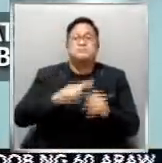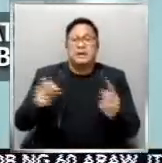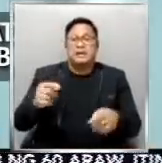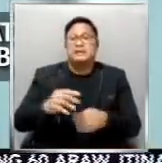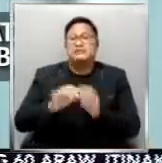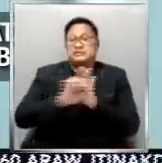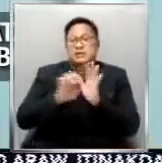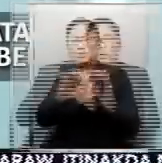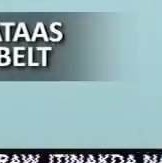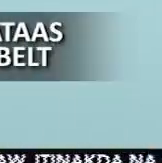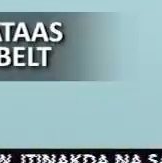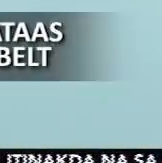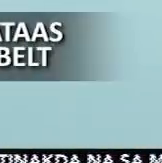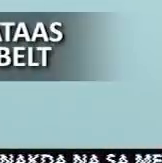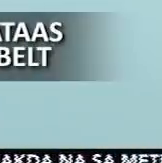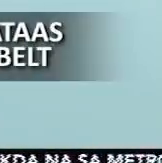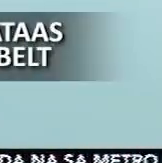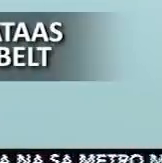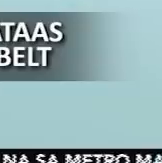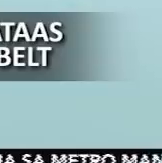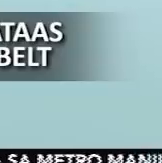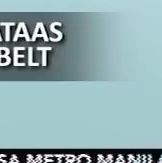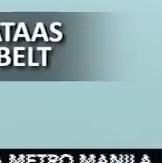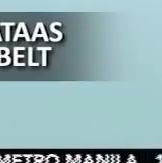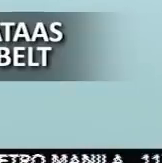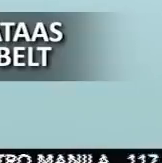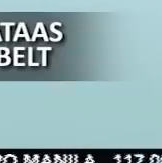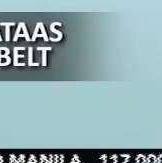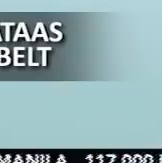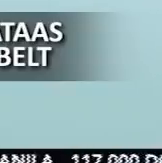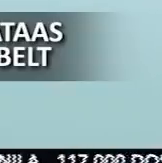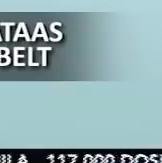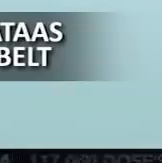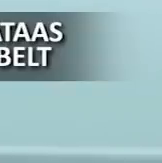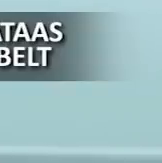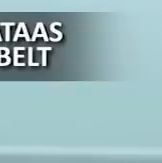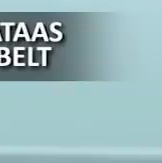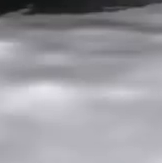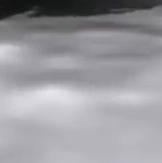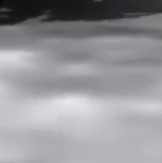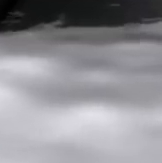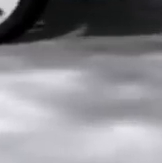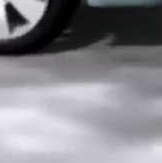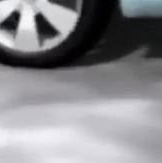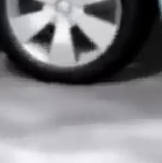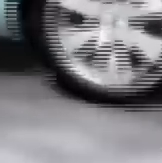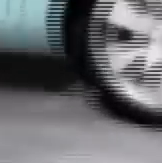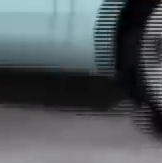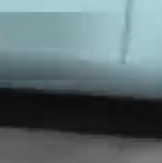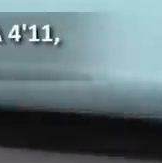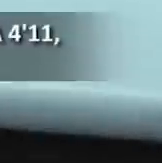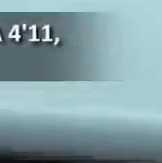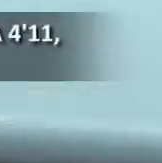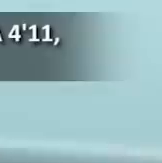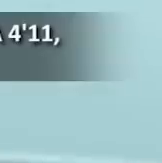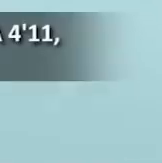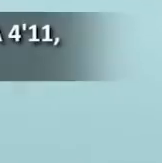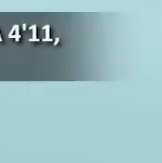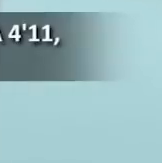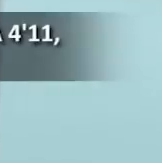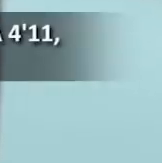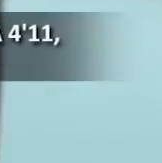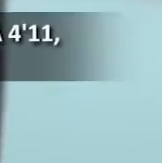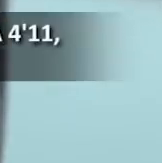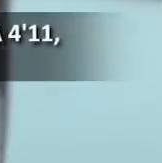height pero edad 12 pababa, sa likod kailangang isakay suot ang seatbelt ng kotse. Pero kung mas maliit sa 4'11, kailangan kabitan ng